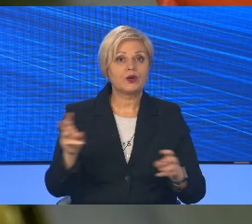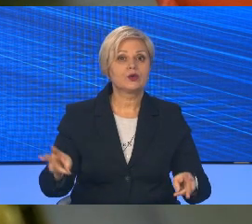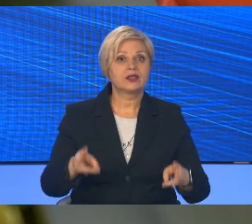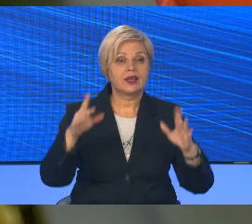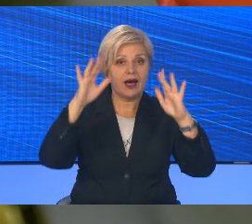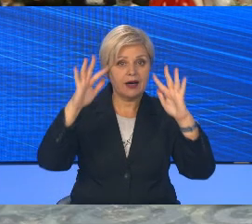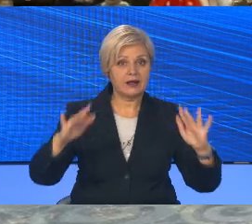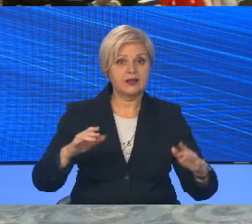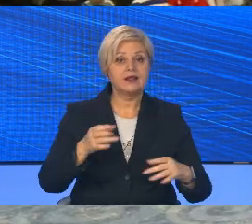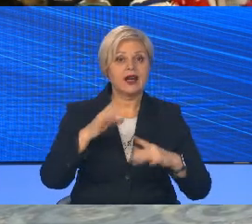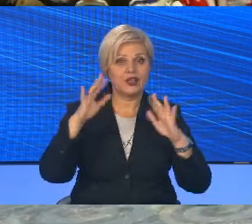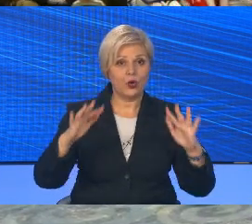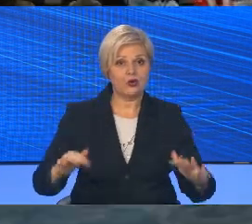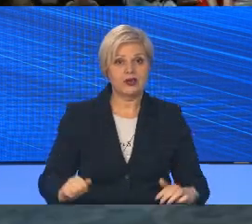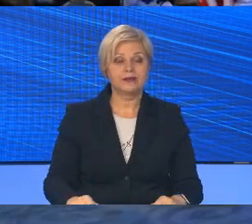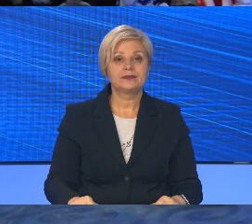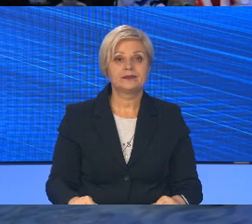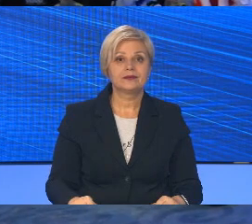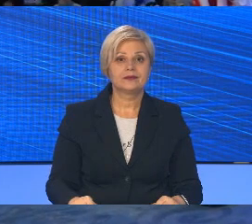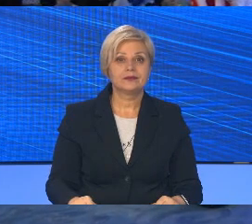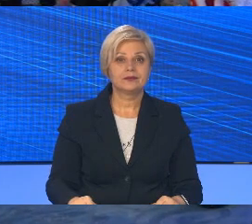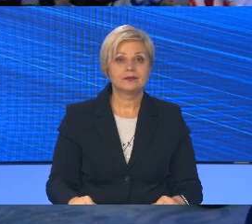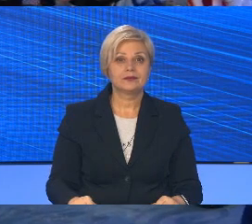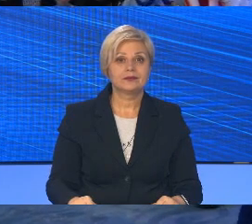на прихожуне елцы.